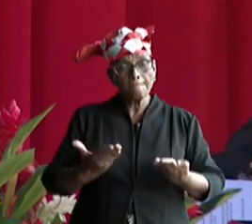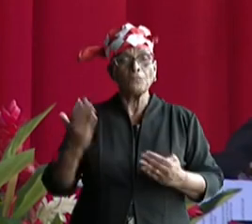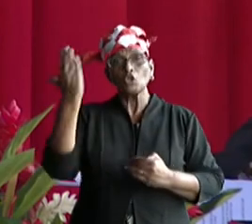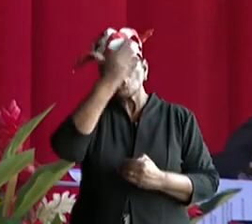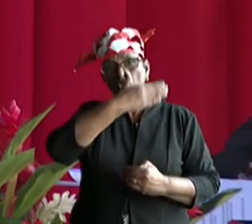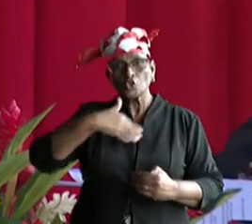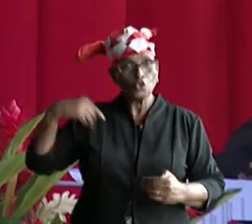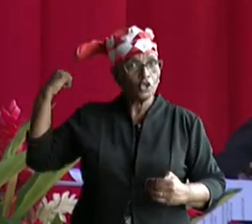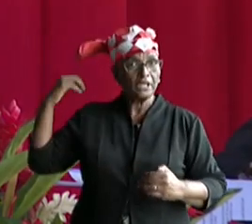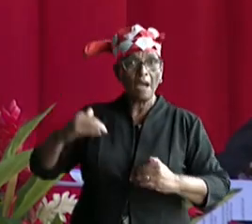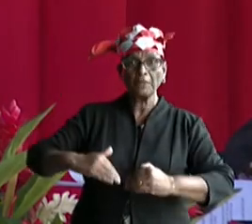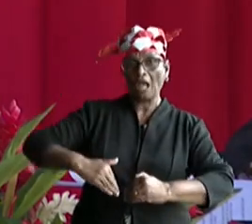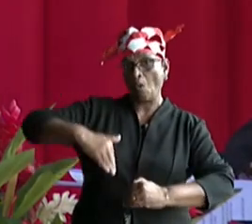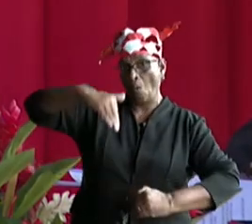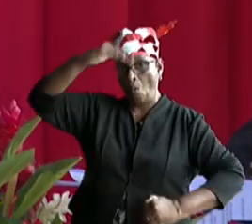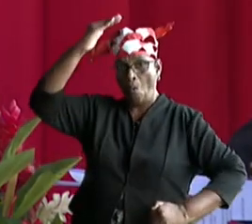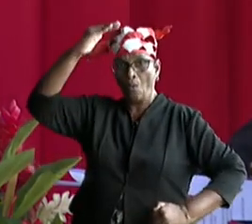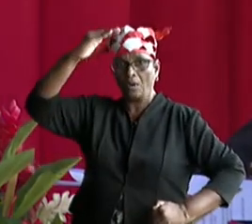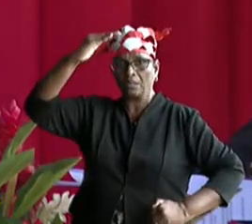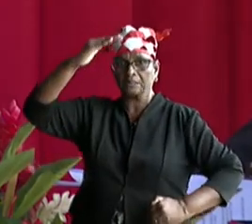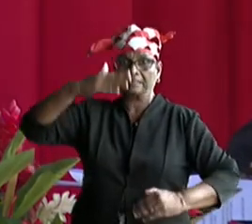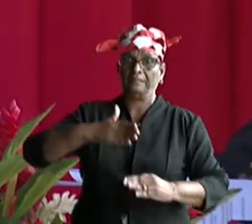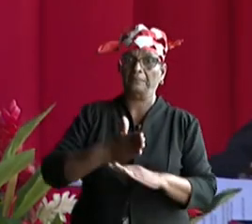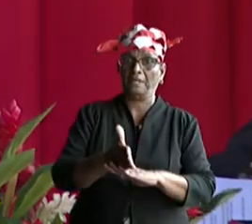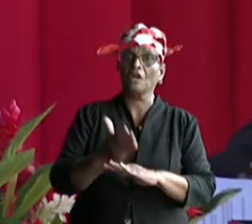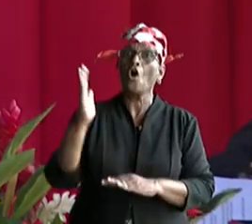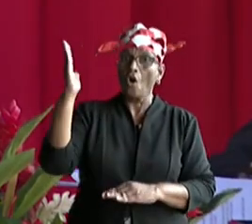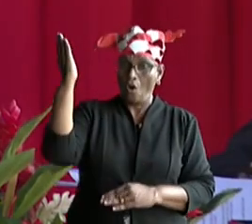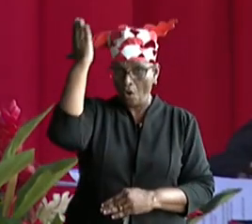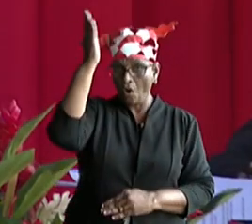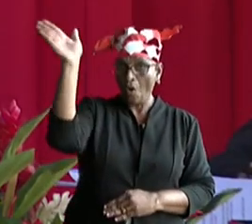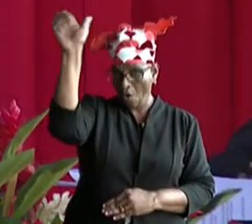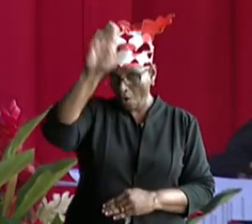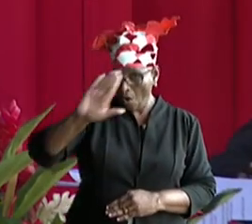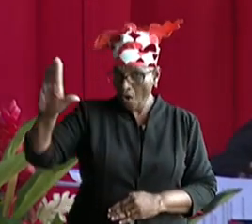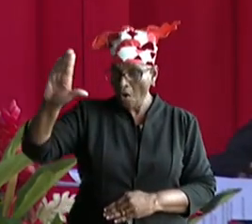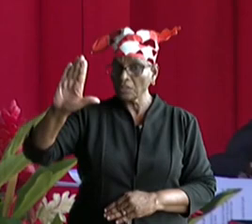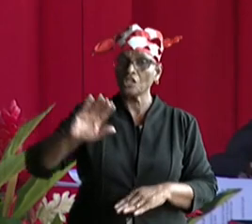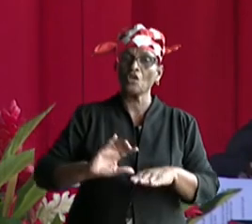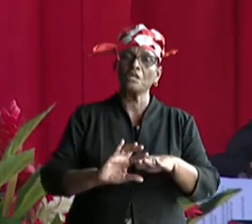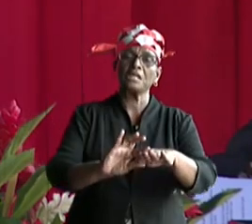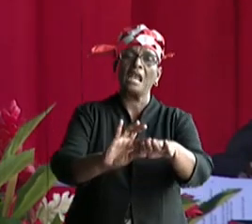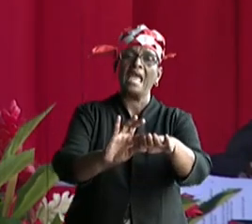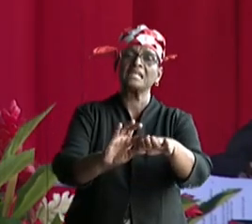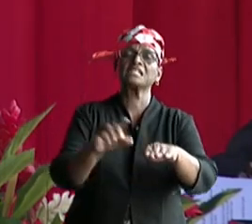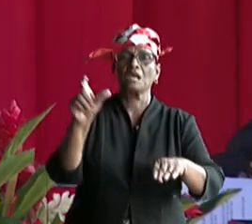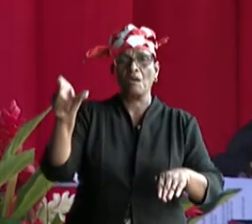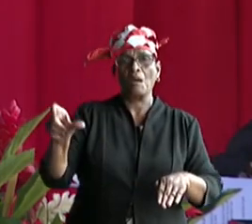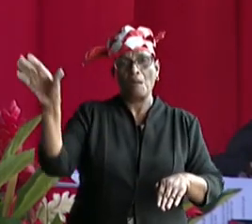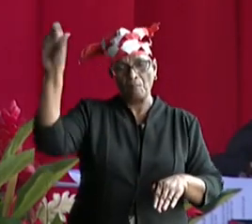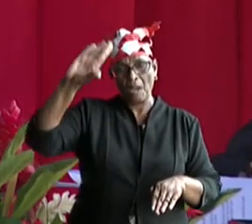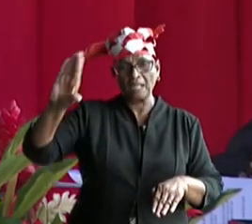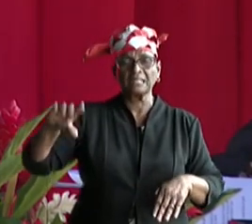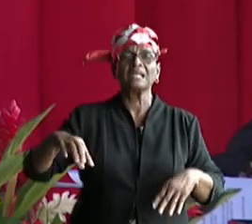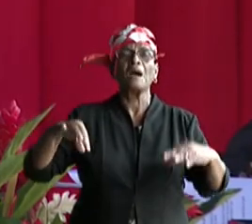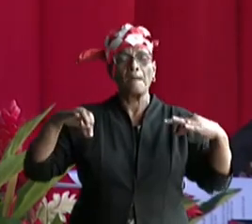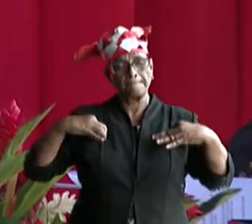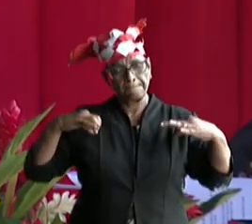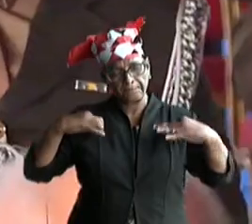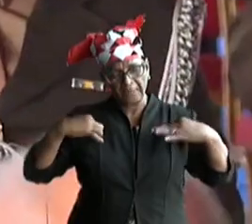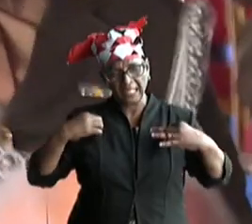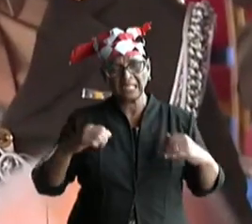naar hogere hoogte te brengen. Kado de wifesima, wa Swiss residentie, die wie alamala. Ik dank